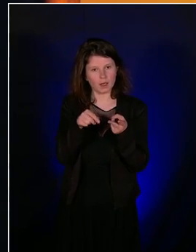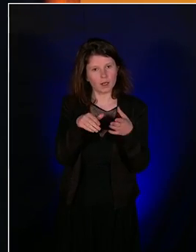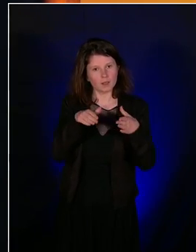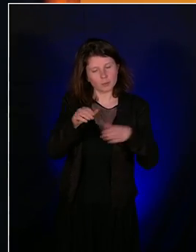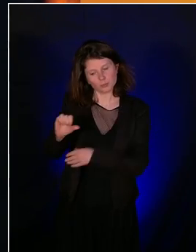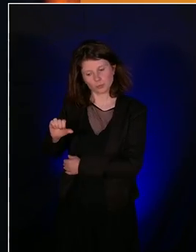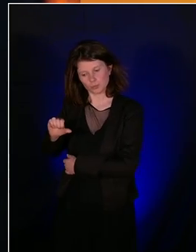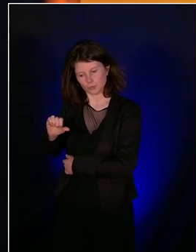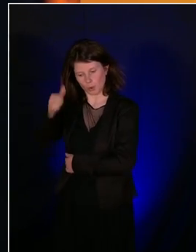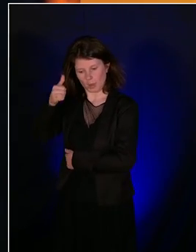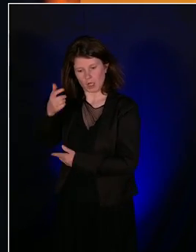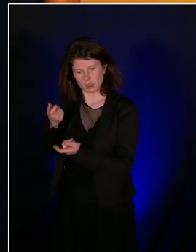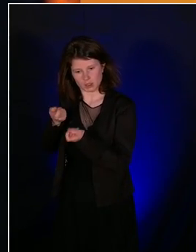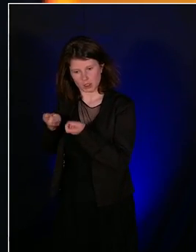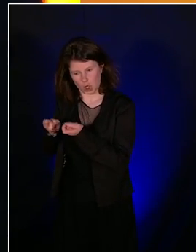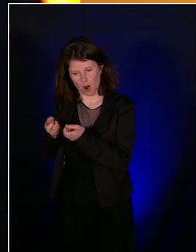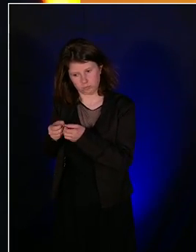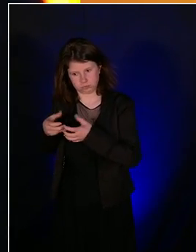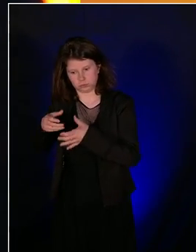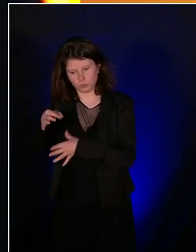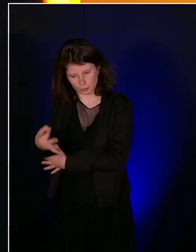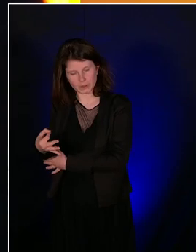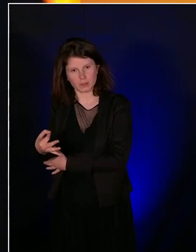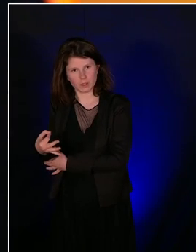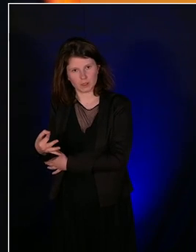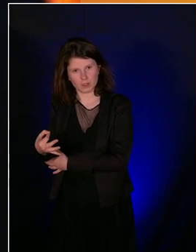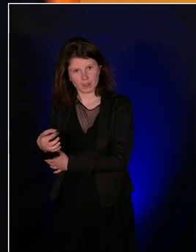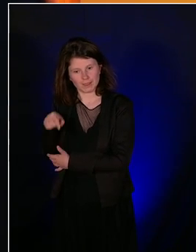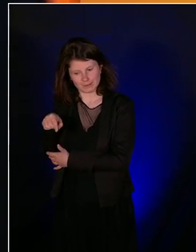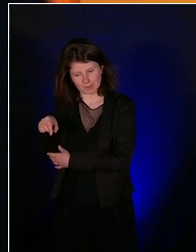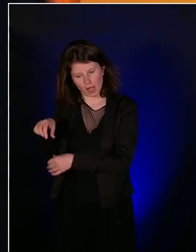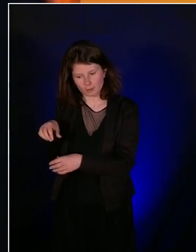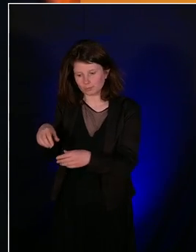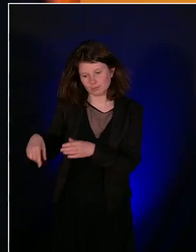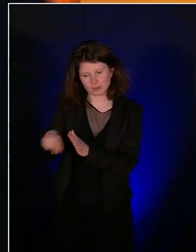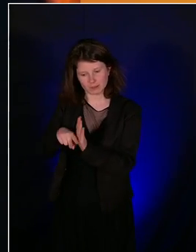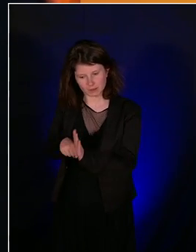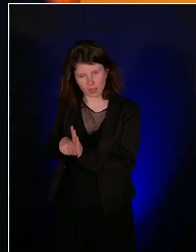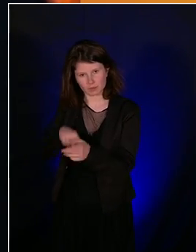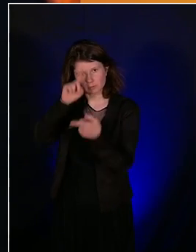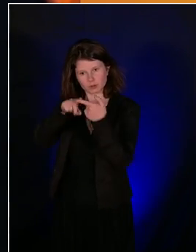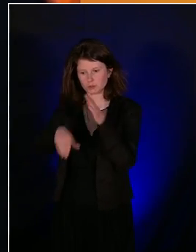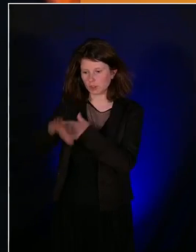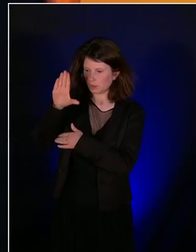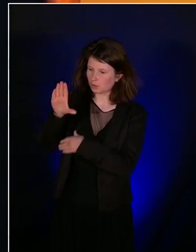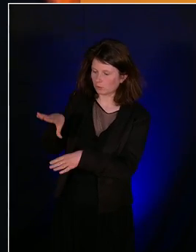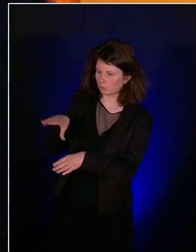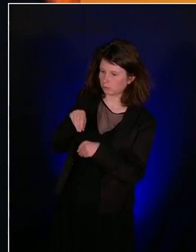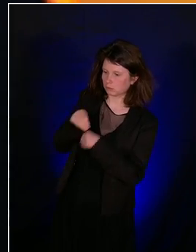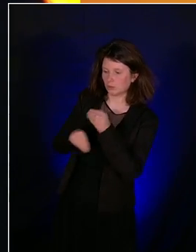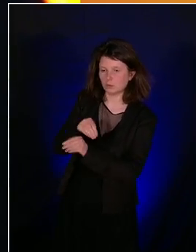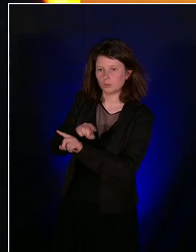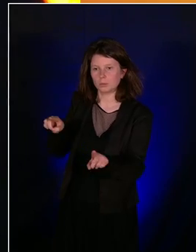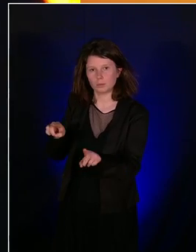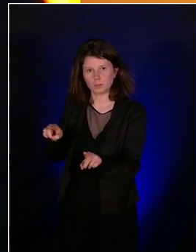comme je l'ai dit est très important un critère pour obtenir ou non une candidature considérant que les